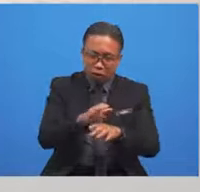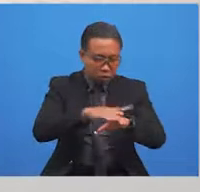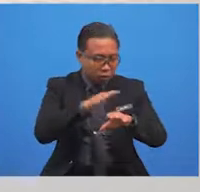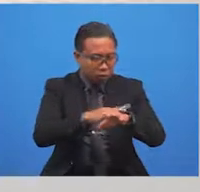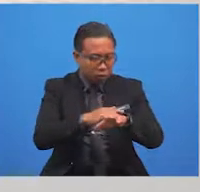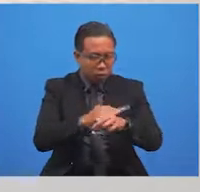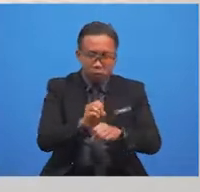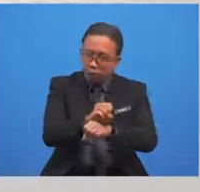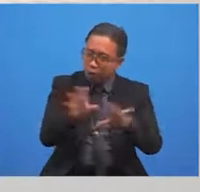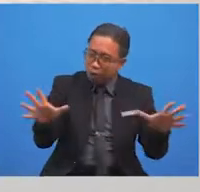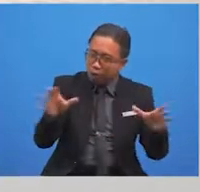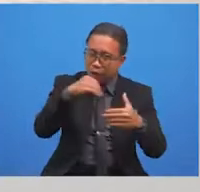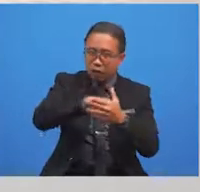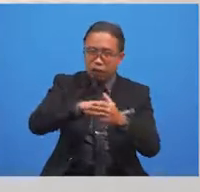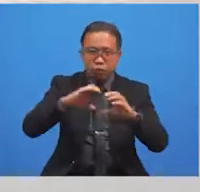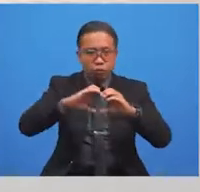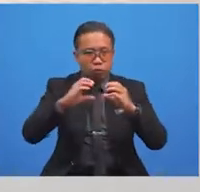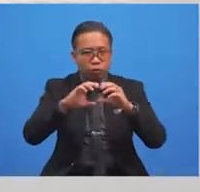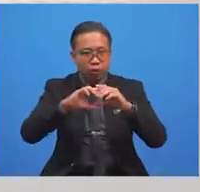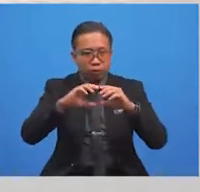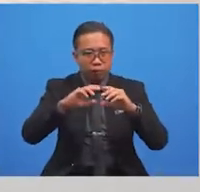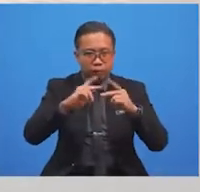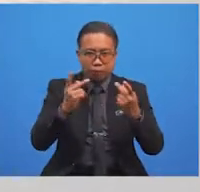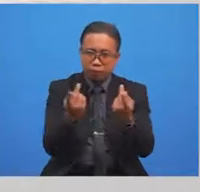dibiarkan dalam kurungan atau tidak.